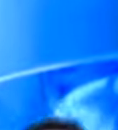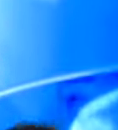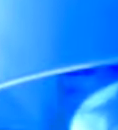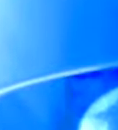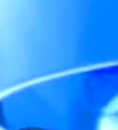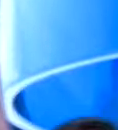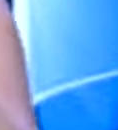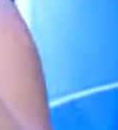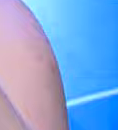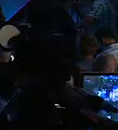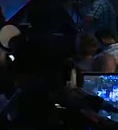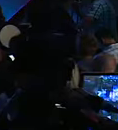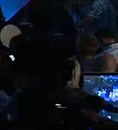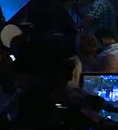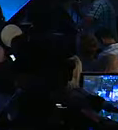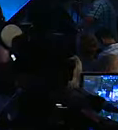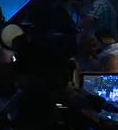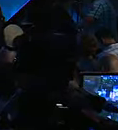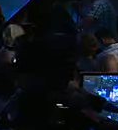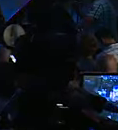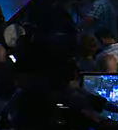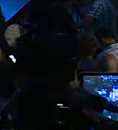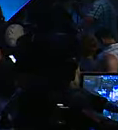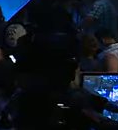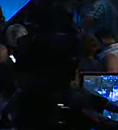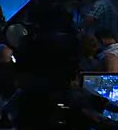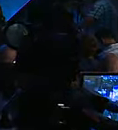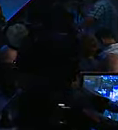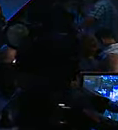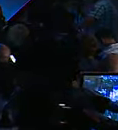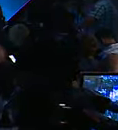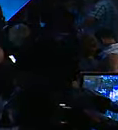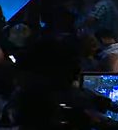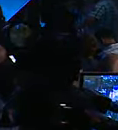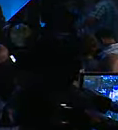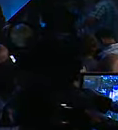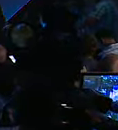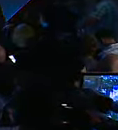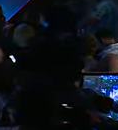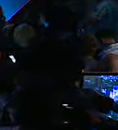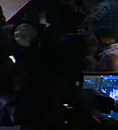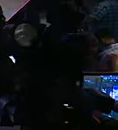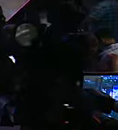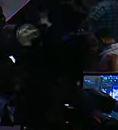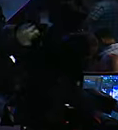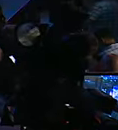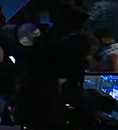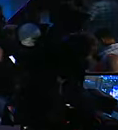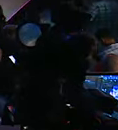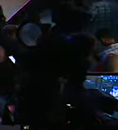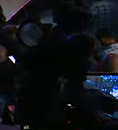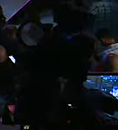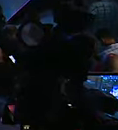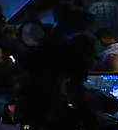Wyciągam dłoń na zgodę, gdzie tu sens wspierać z losem się. Dziś